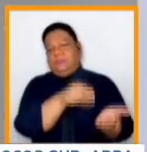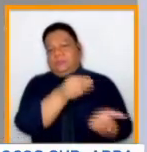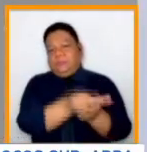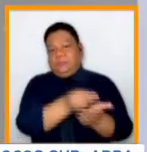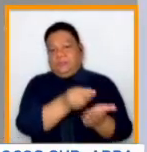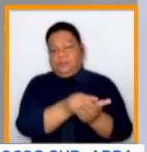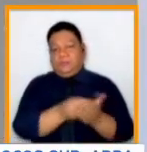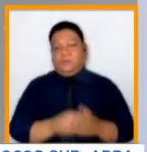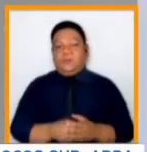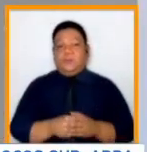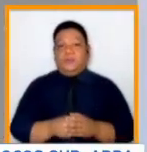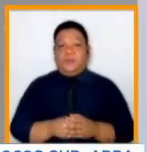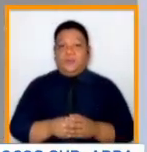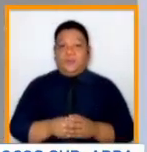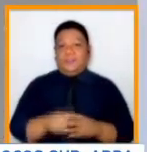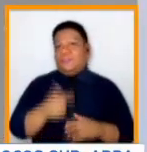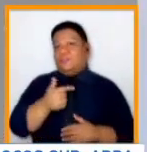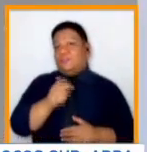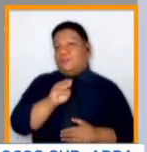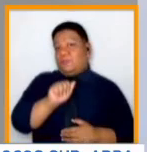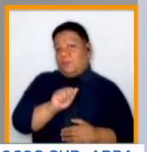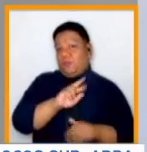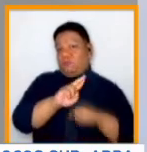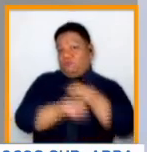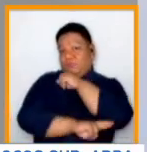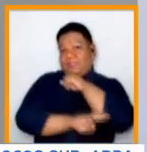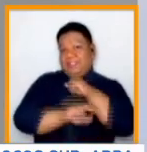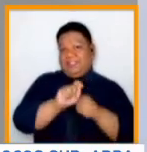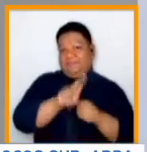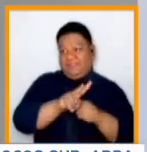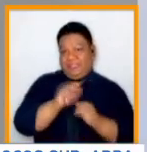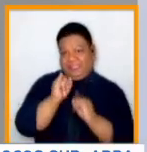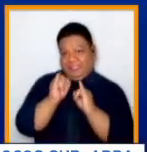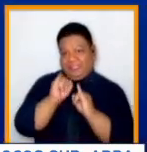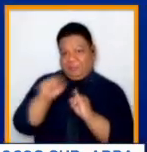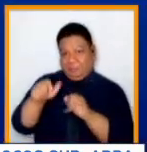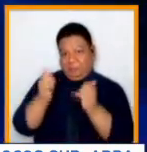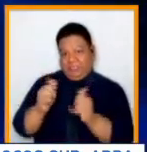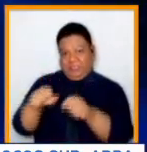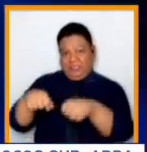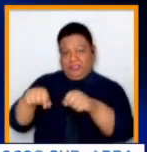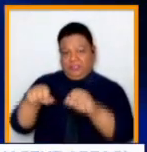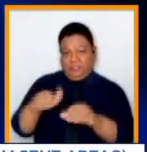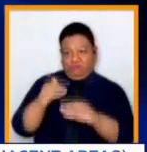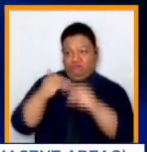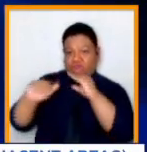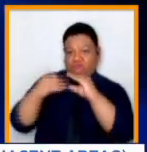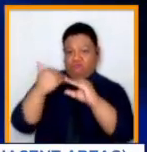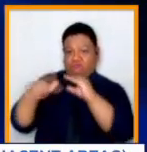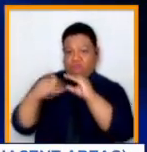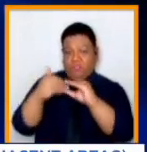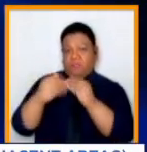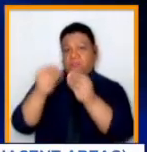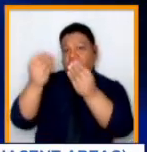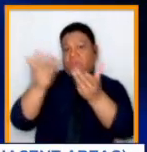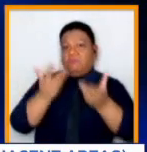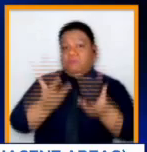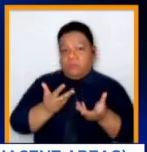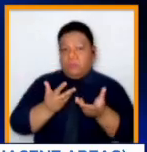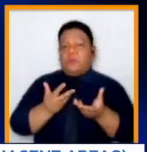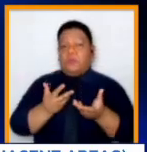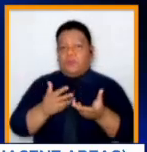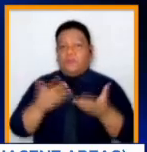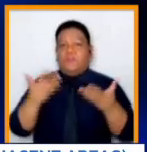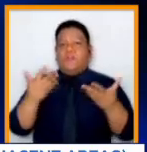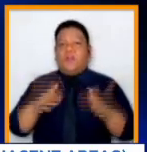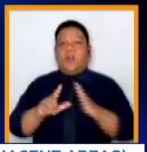ng GMA Regional TV sa delivery rider sa pamamagitan ng chat, ikinuwento nito na kumalma na kalaunan ang